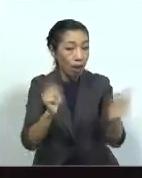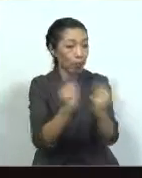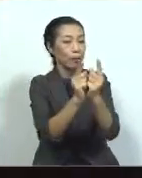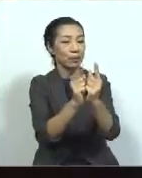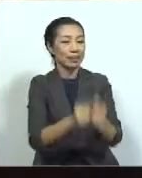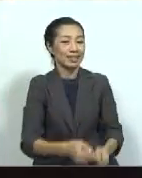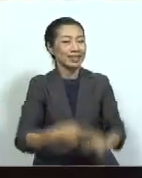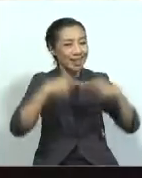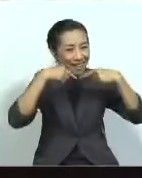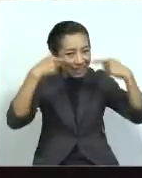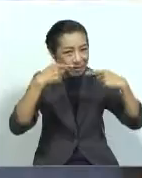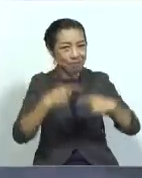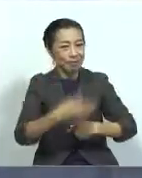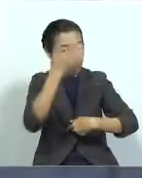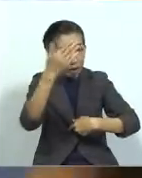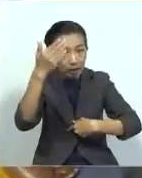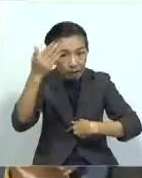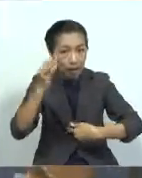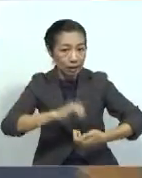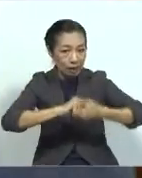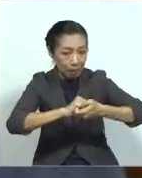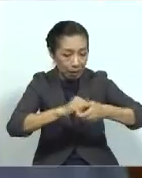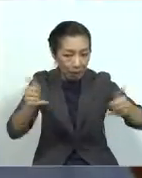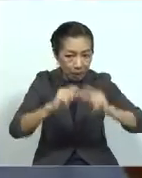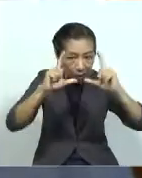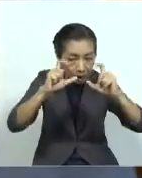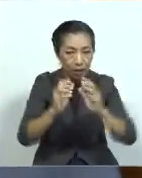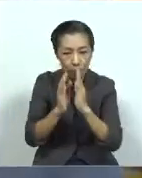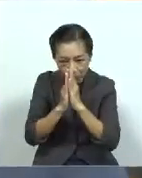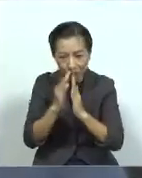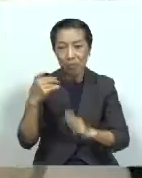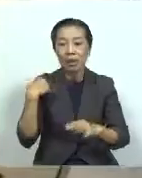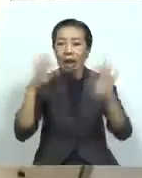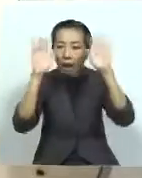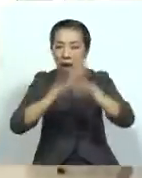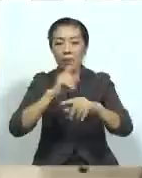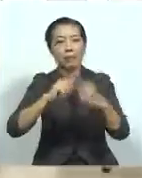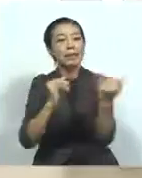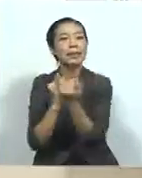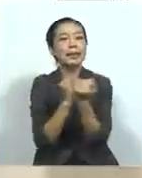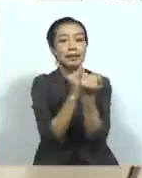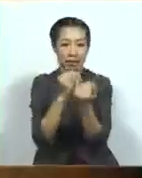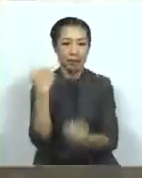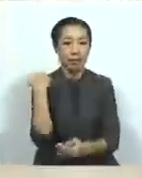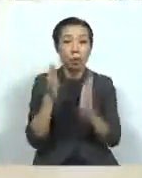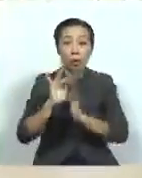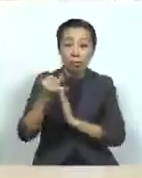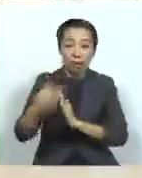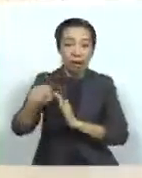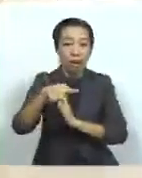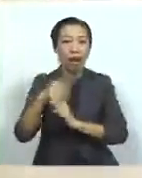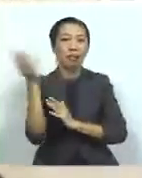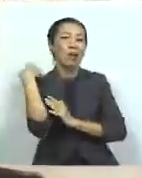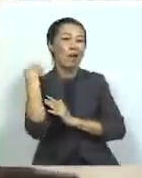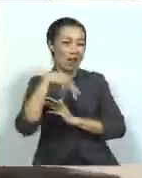ทักทายจับมือกันถ่ายภาพร่วมกันยกมือไหว้สวัสดีกันอย่างเป็นกันเองถือว่าเป็นคนคุ้นเคยกันบางคนก็แหมเ